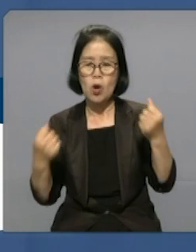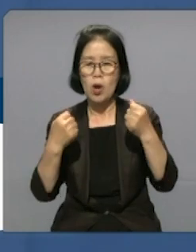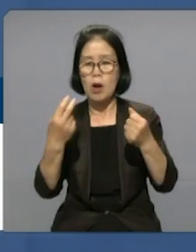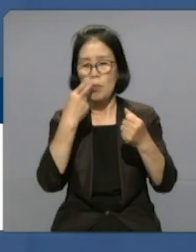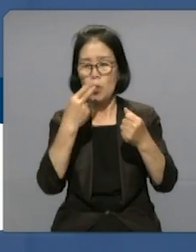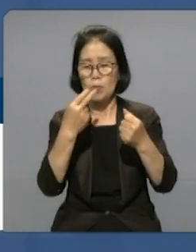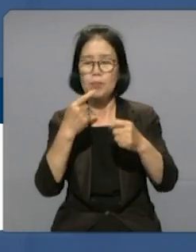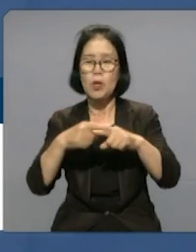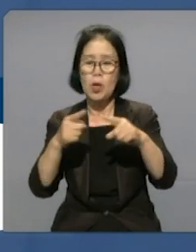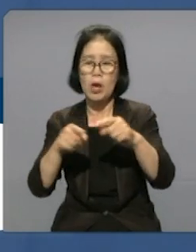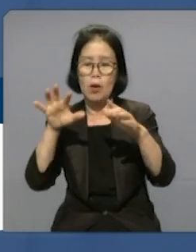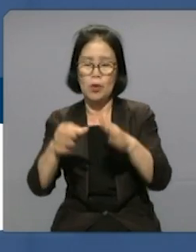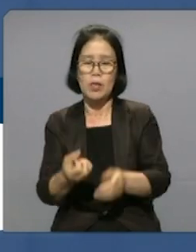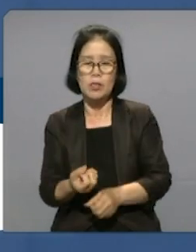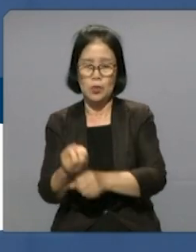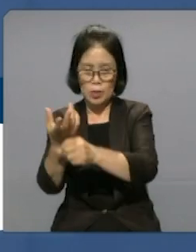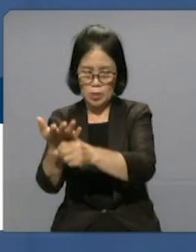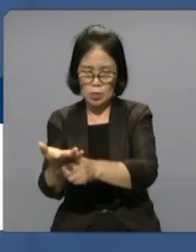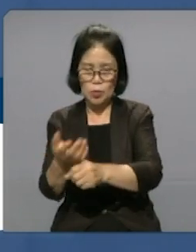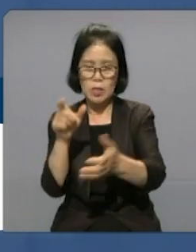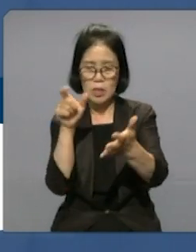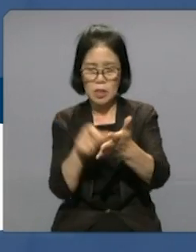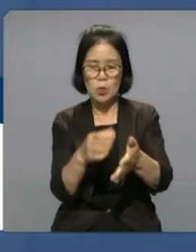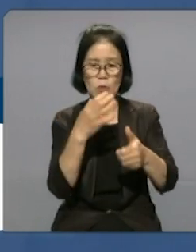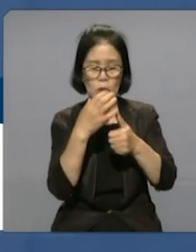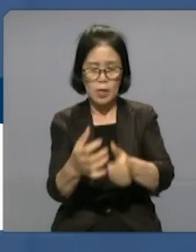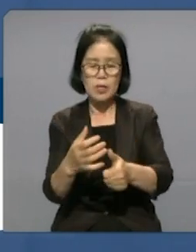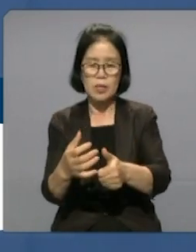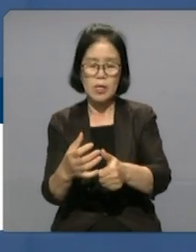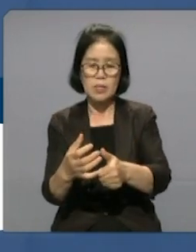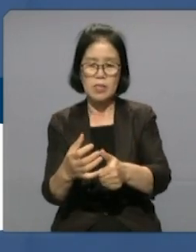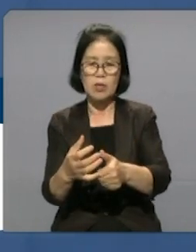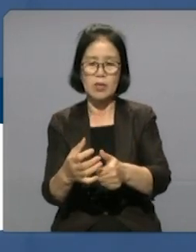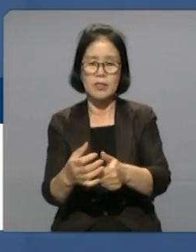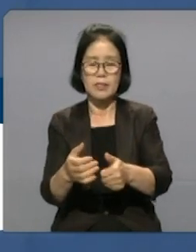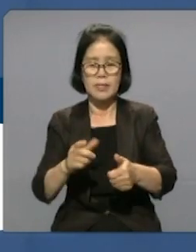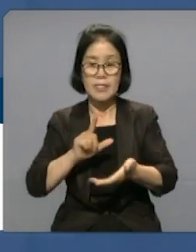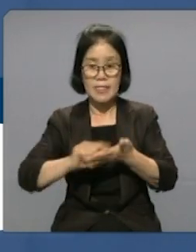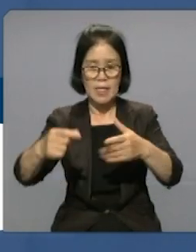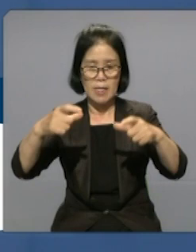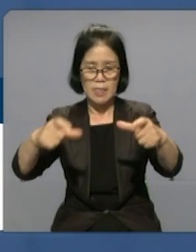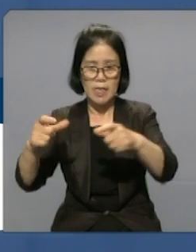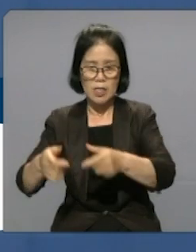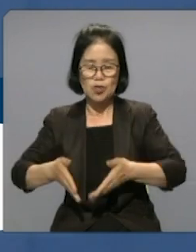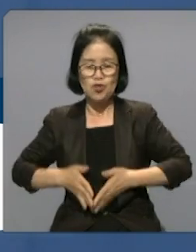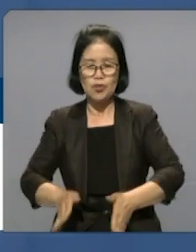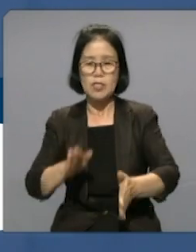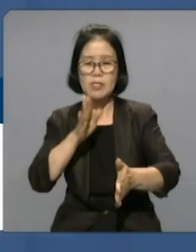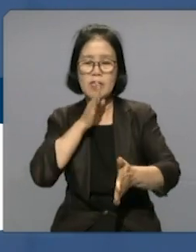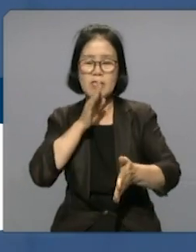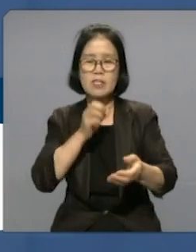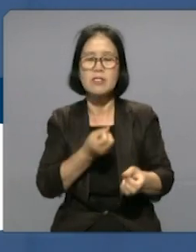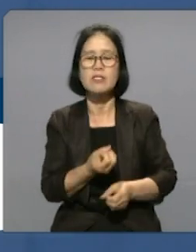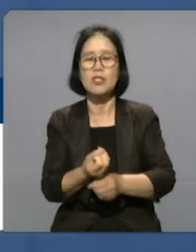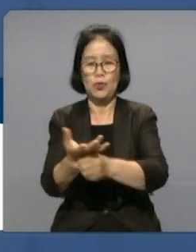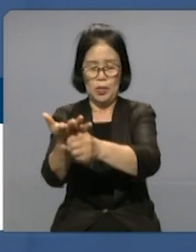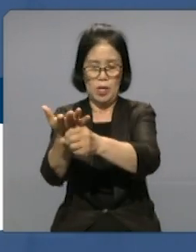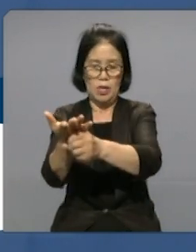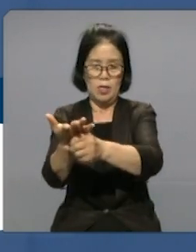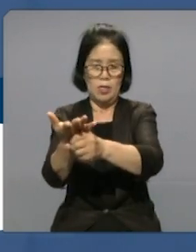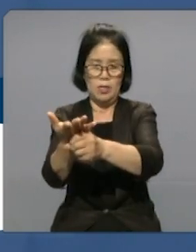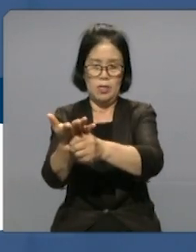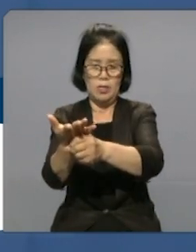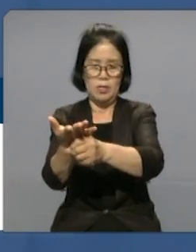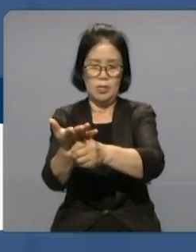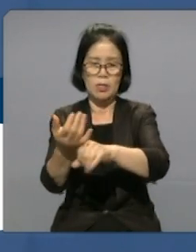건강보험심평원에 전달되고 이 기록을 활용하여 심평원이 지자체에 출생 사실을